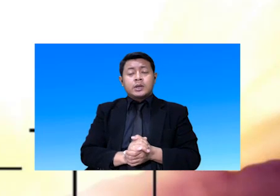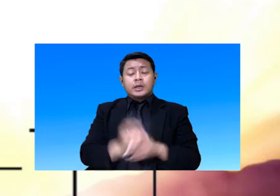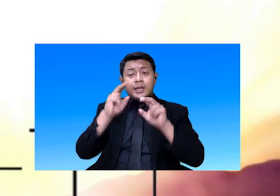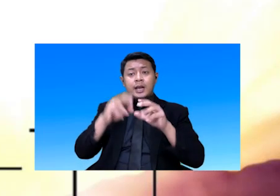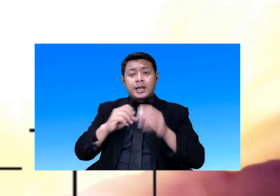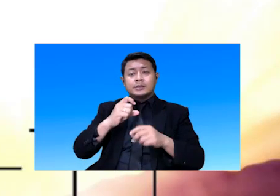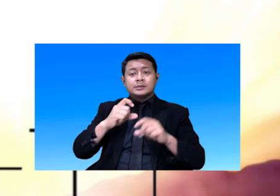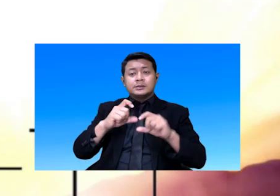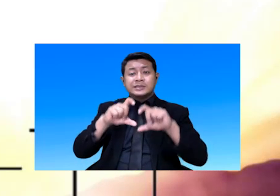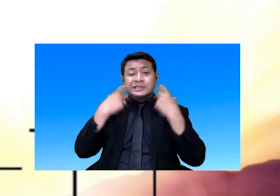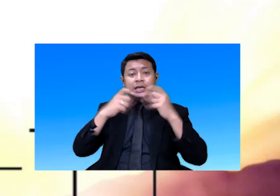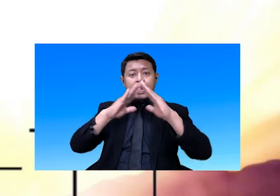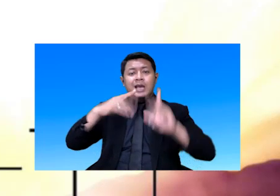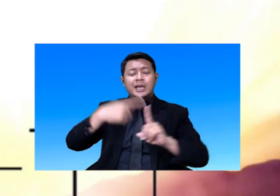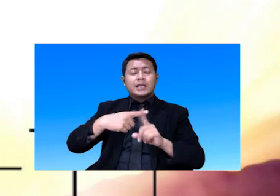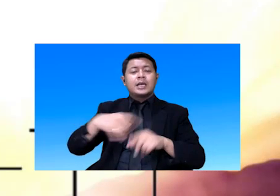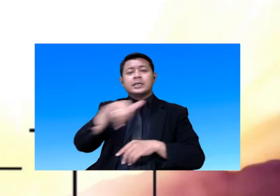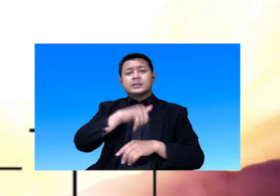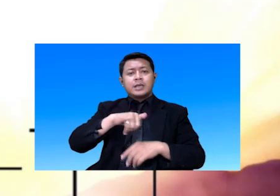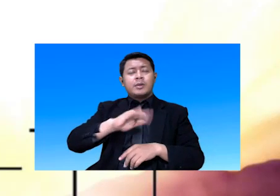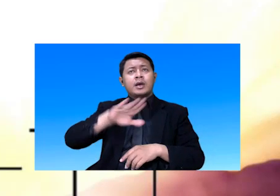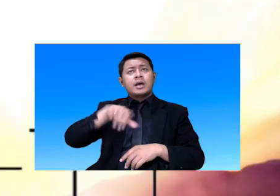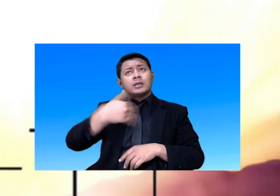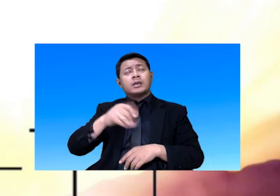sejarah gereja, sama. Sudah tahun